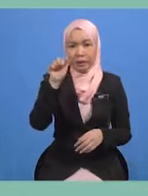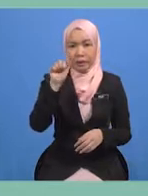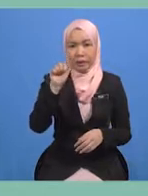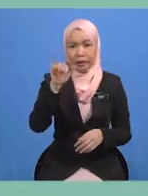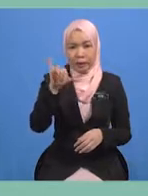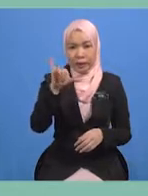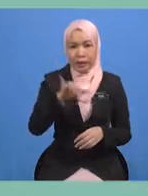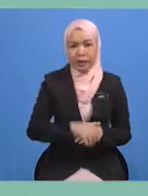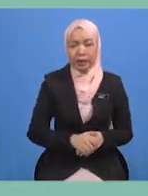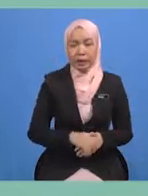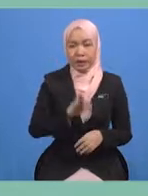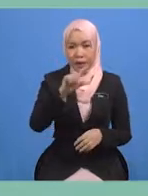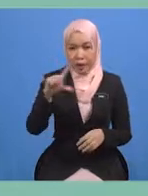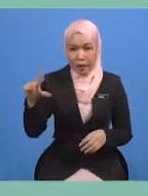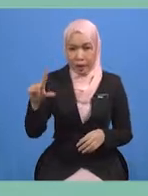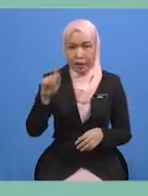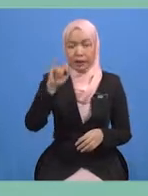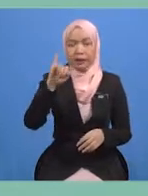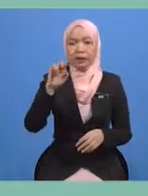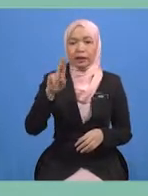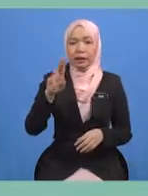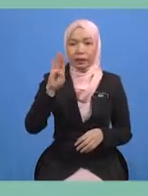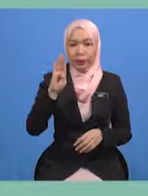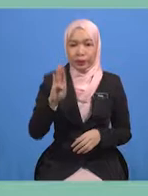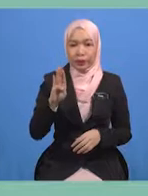ialah tiub sinar X.